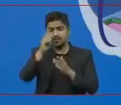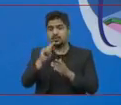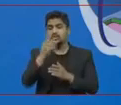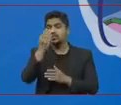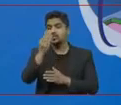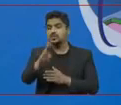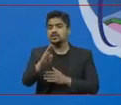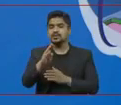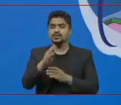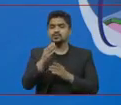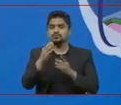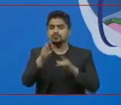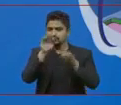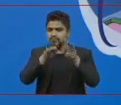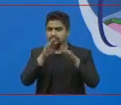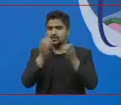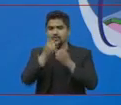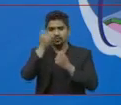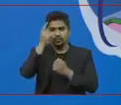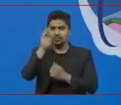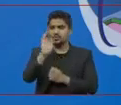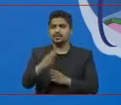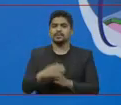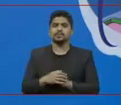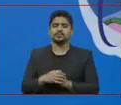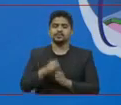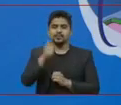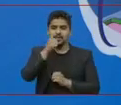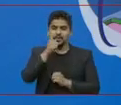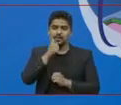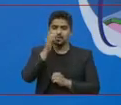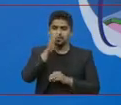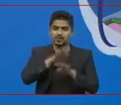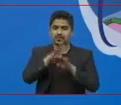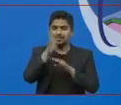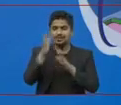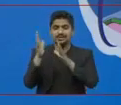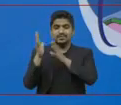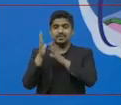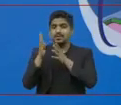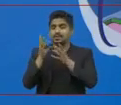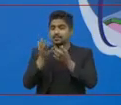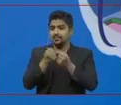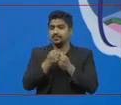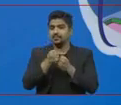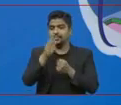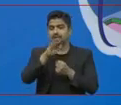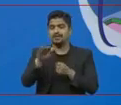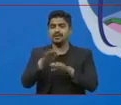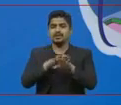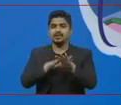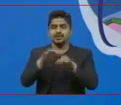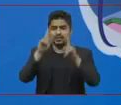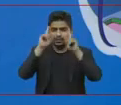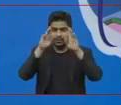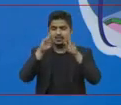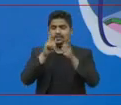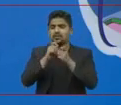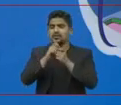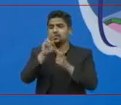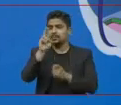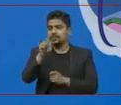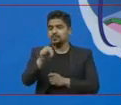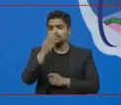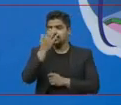पर्छ आकलन गर्न सक्दैनन्, बुझ्न सक्दैनन्। अभिभावकहरू नै जिम्मेवार भएर बालबालिकालाई सचेत बनाउनु